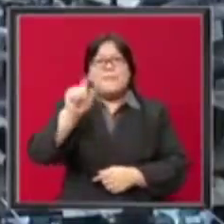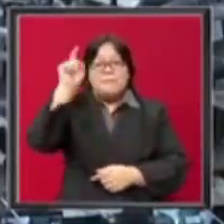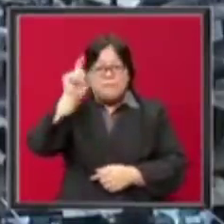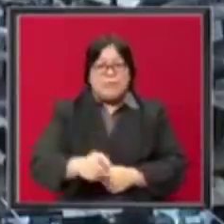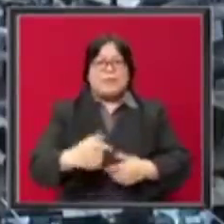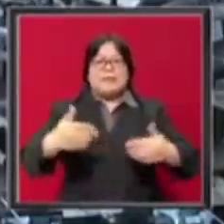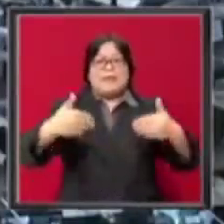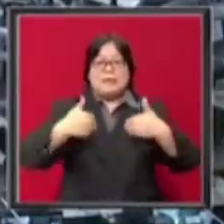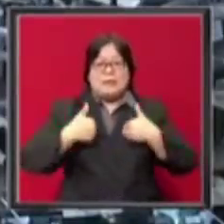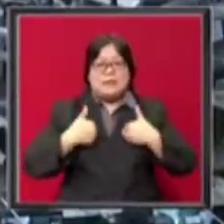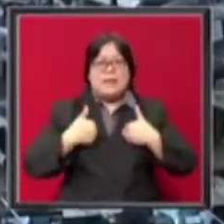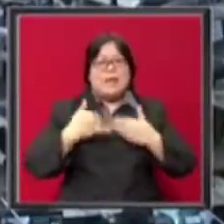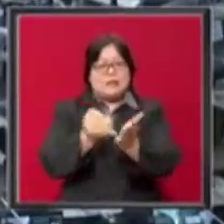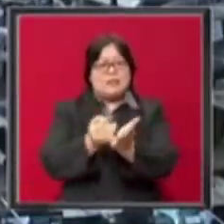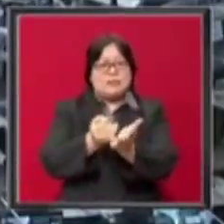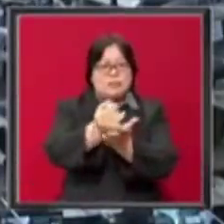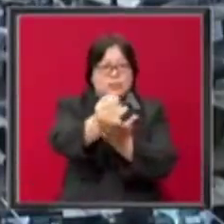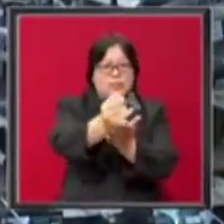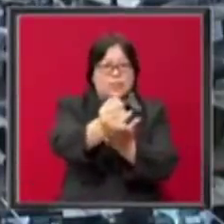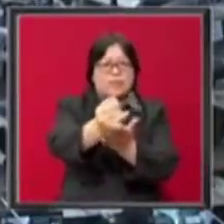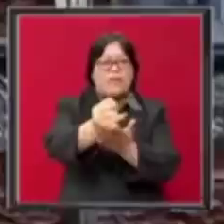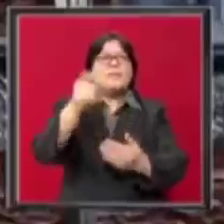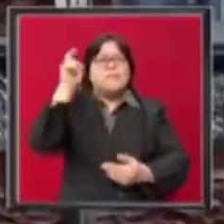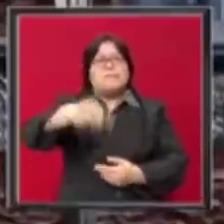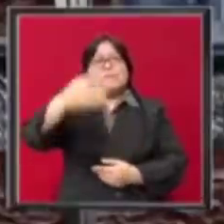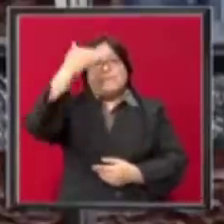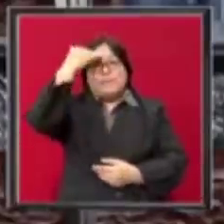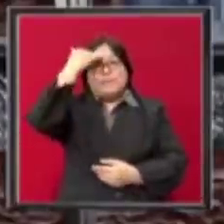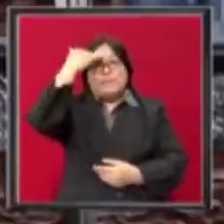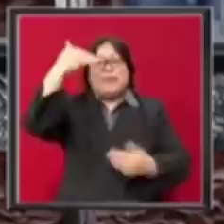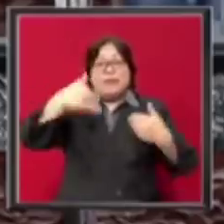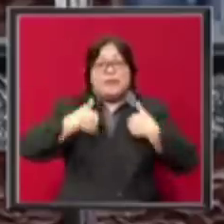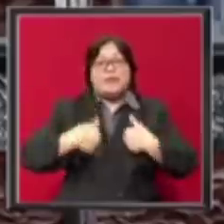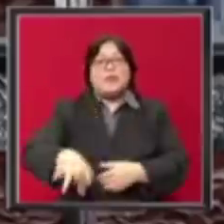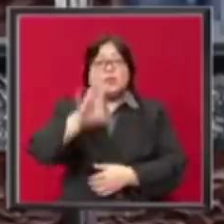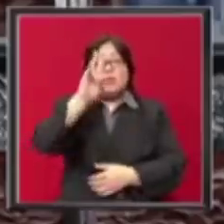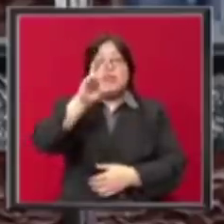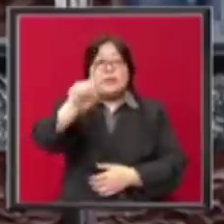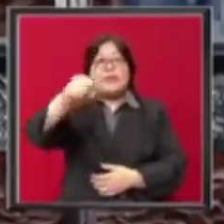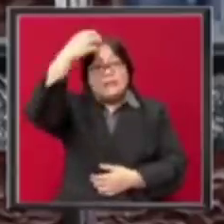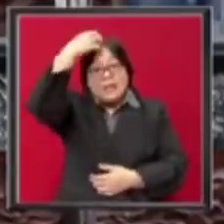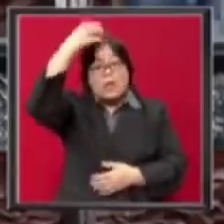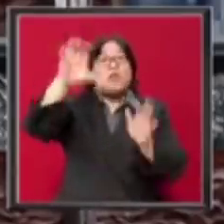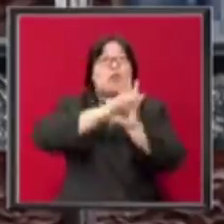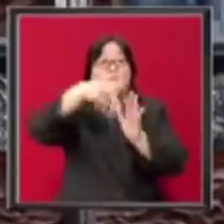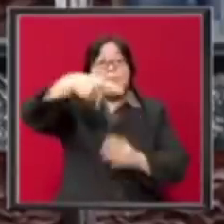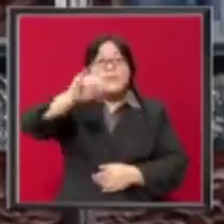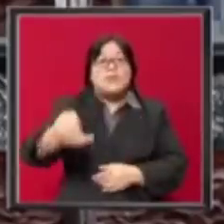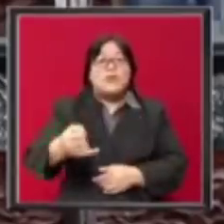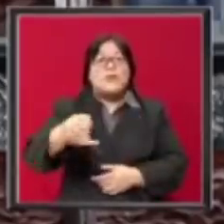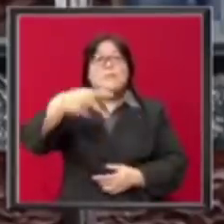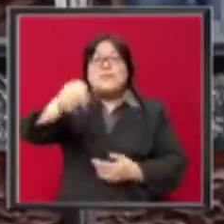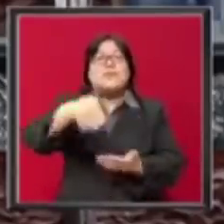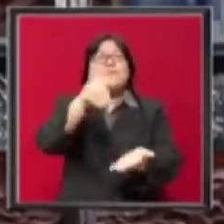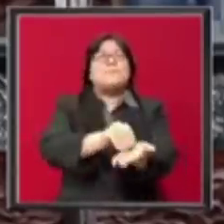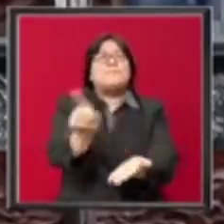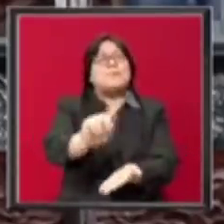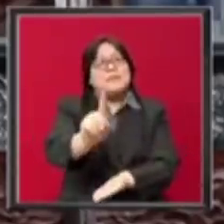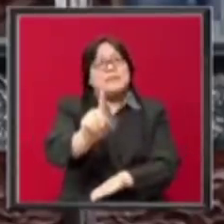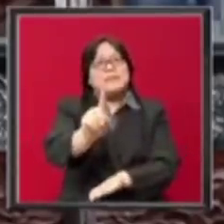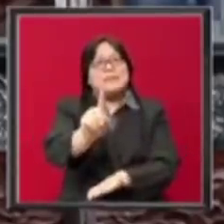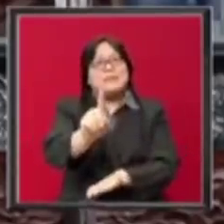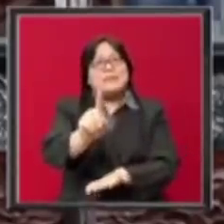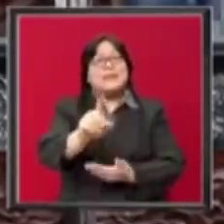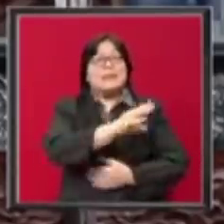Mesti ada ketelusan, kita kena tahu ada 7 kes di Selangor umpamanya, di Petaling Jaya. Di mana?